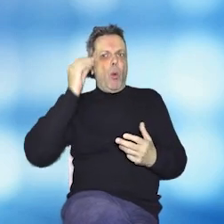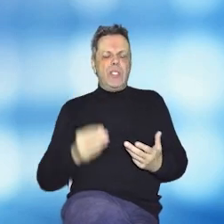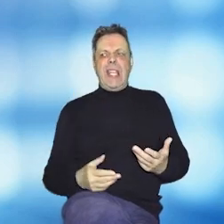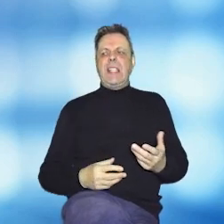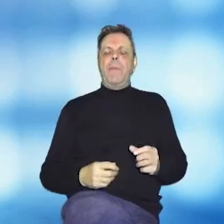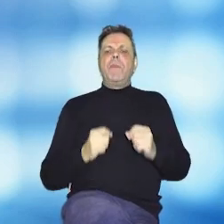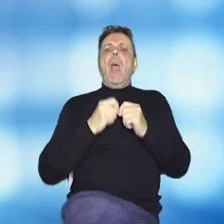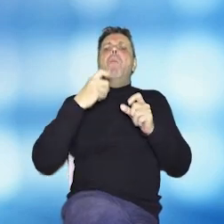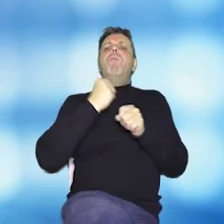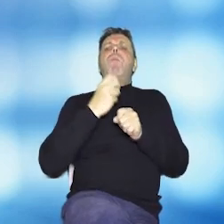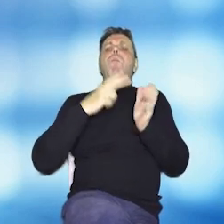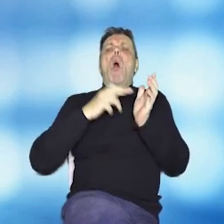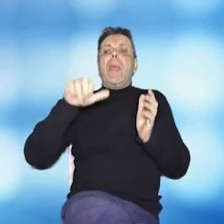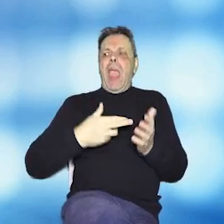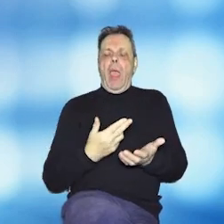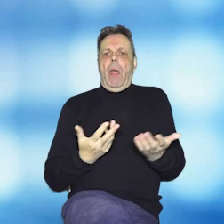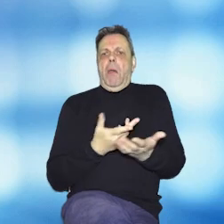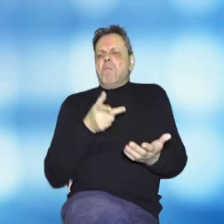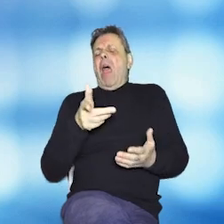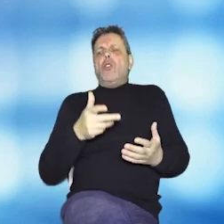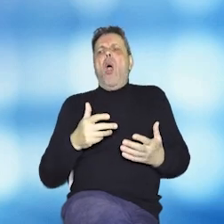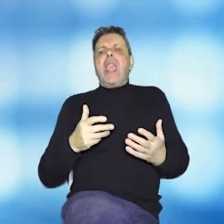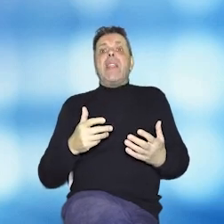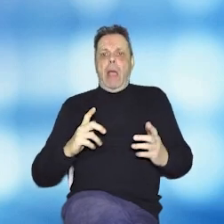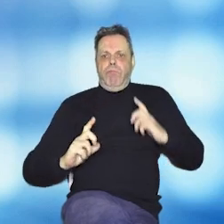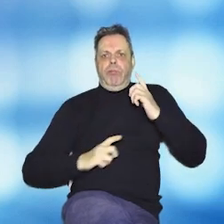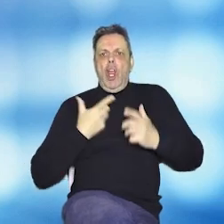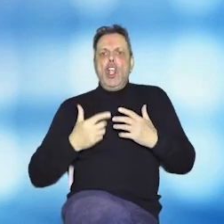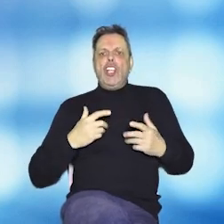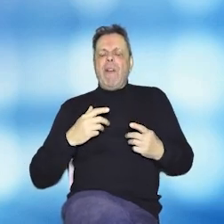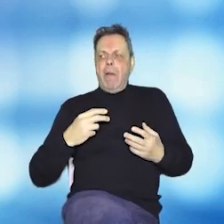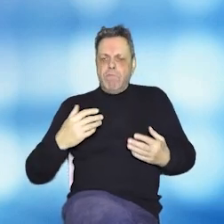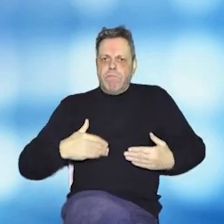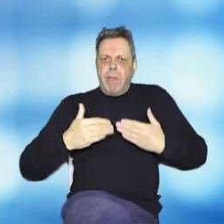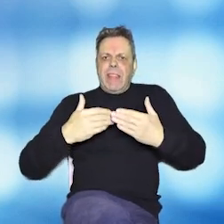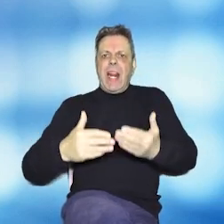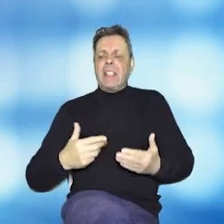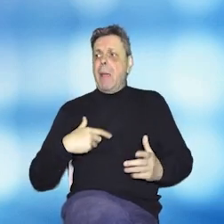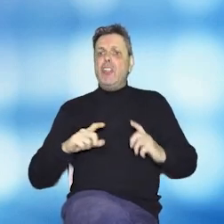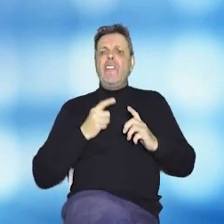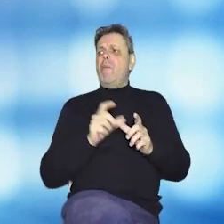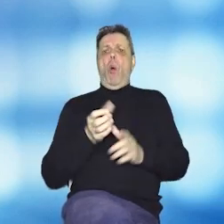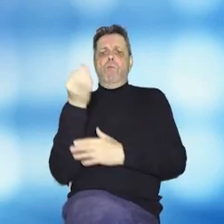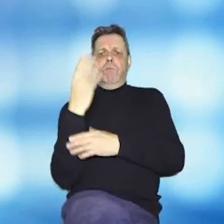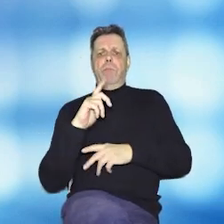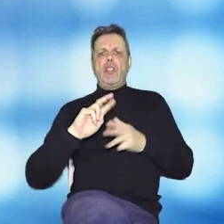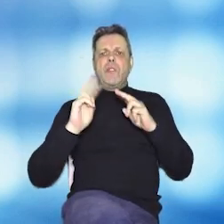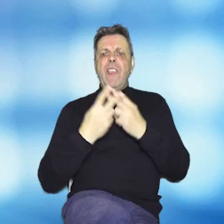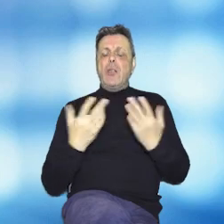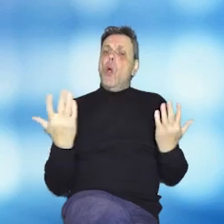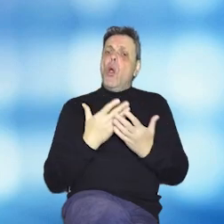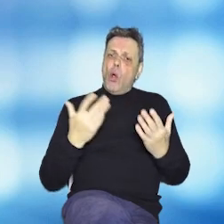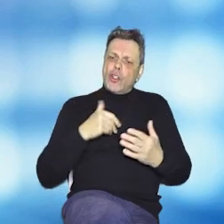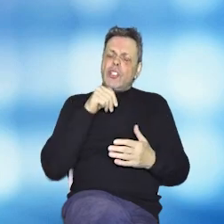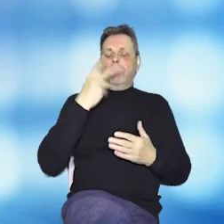aktualne prije par mjeseci. Dakle, to je jedna dinamična interakcija, jer mi živimo u jednom dinamičnom svijetu koja će se sigurno i